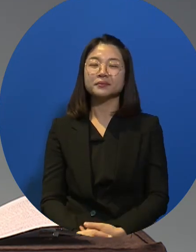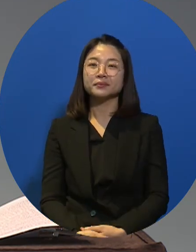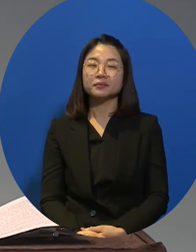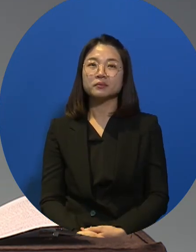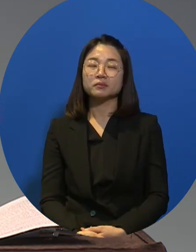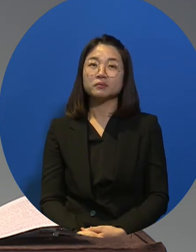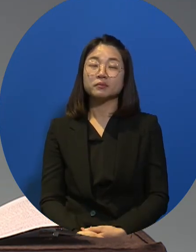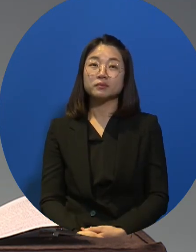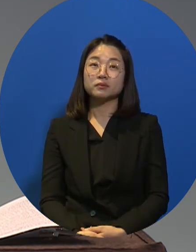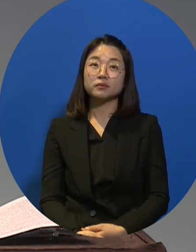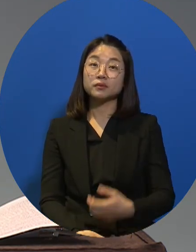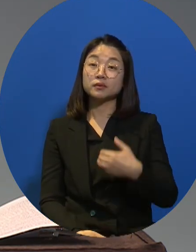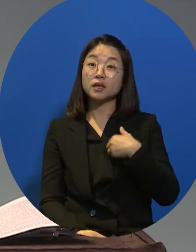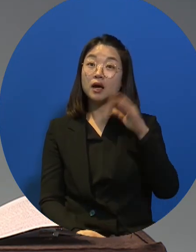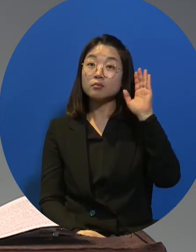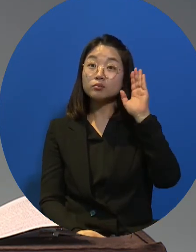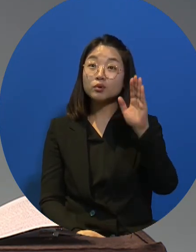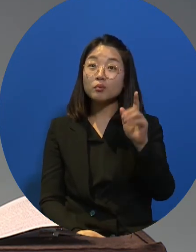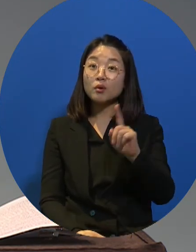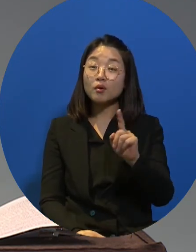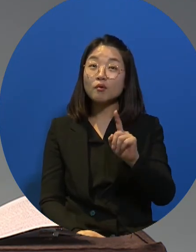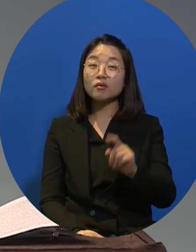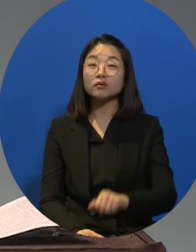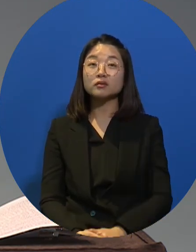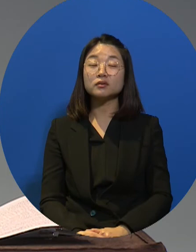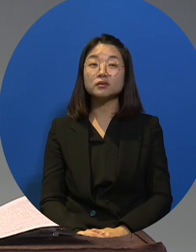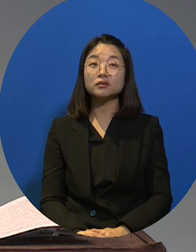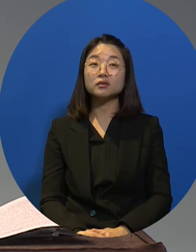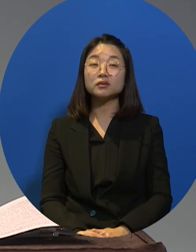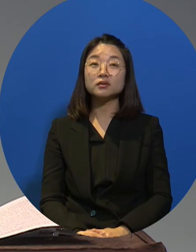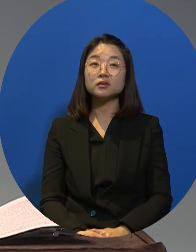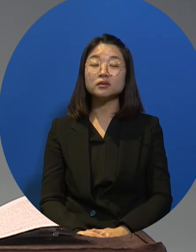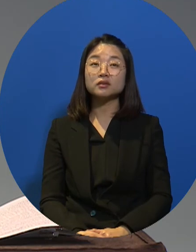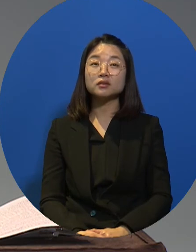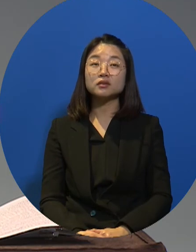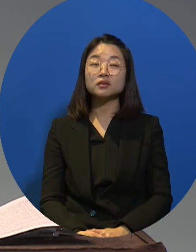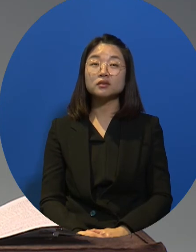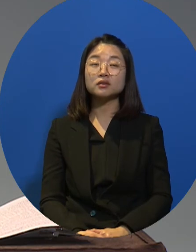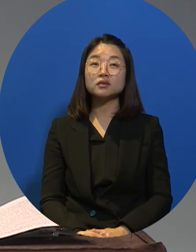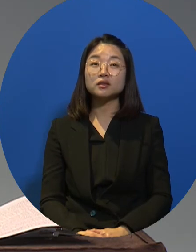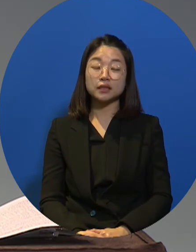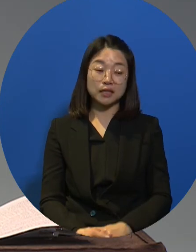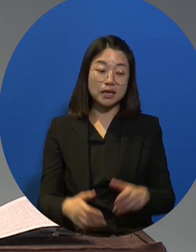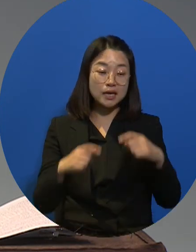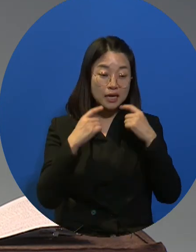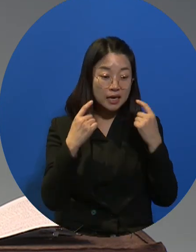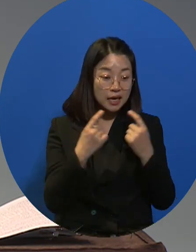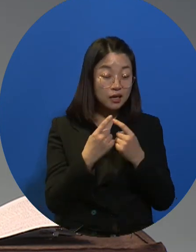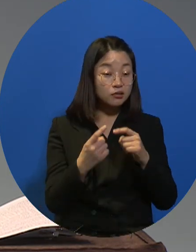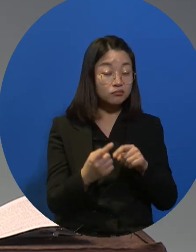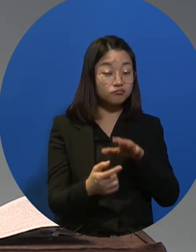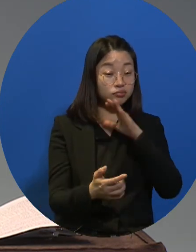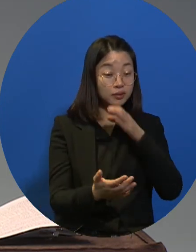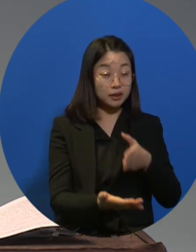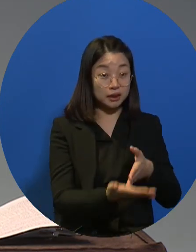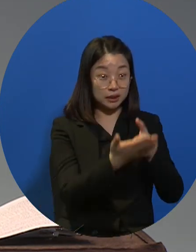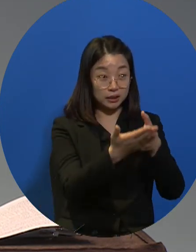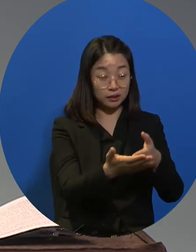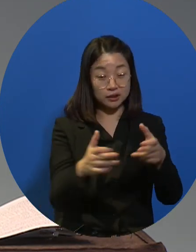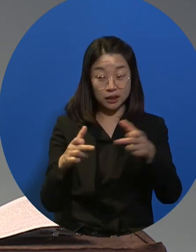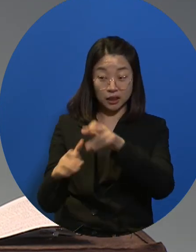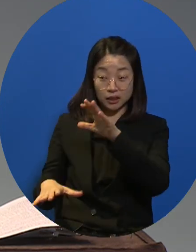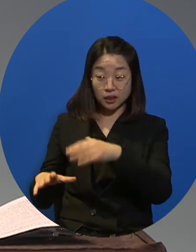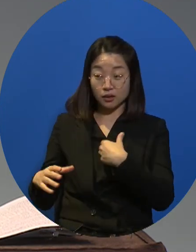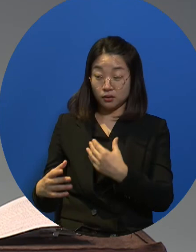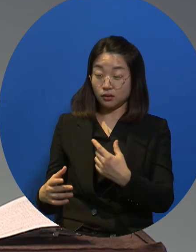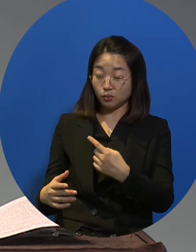그래서 저희가 앞으로는 이 선택의정서 비준 이후에 개인 진정 제도에 있어서 인권위가 어떤